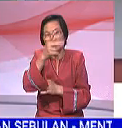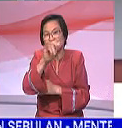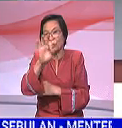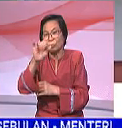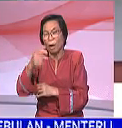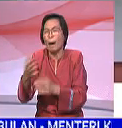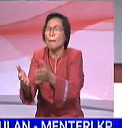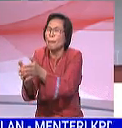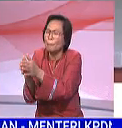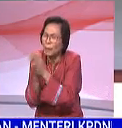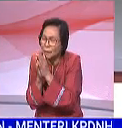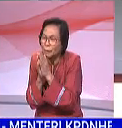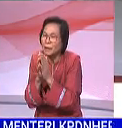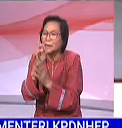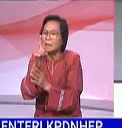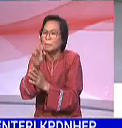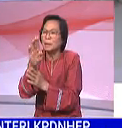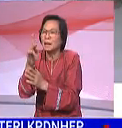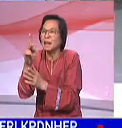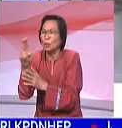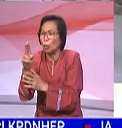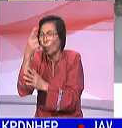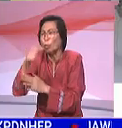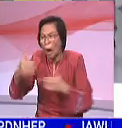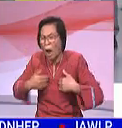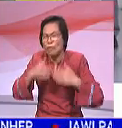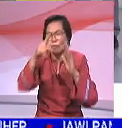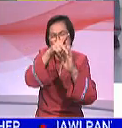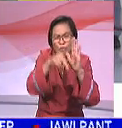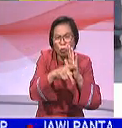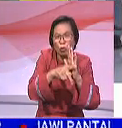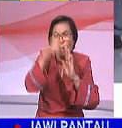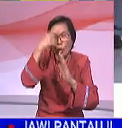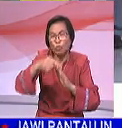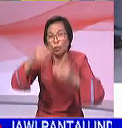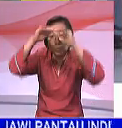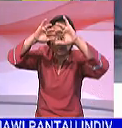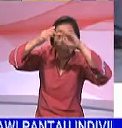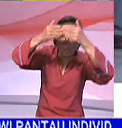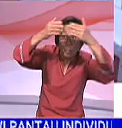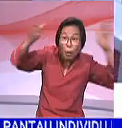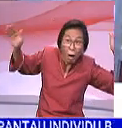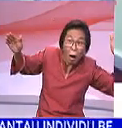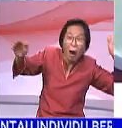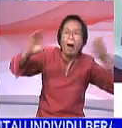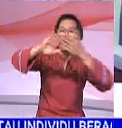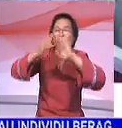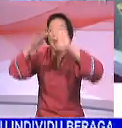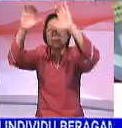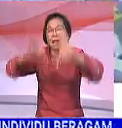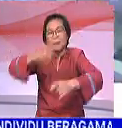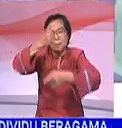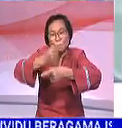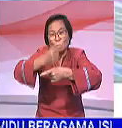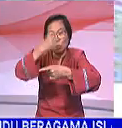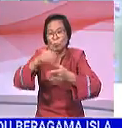tidak juga meminta kepada Dewi kayu untuk mengadakan satu kursus untuk memberi pendedahan kepada community cara yang